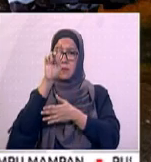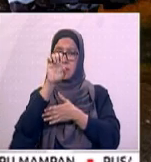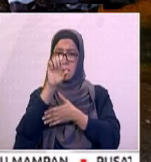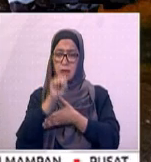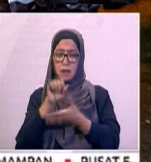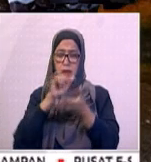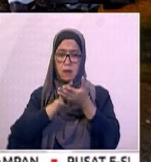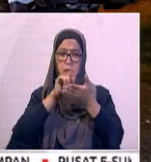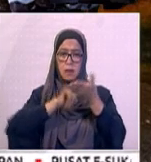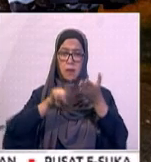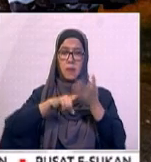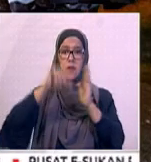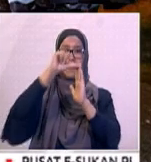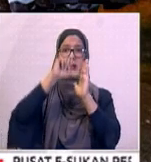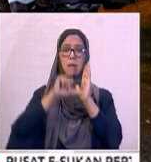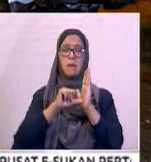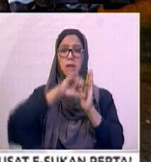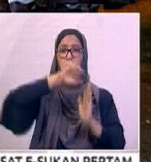Jalan 1987.